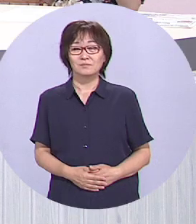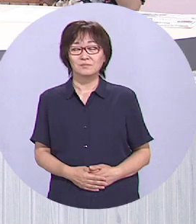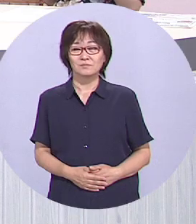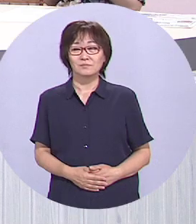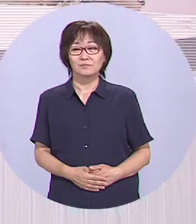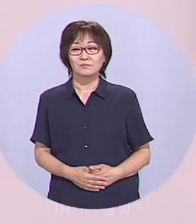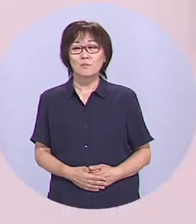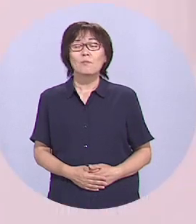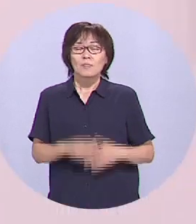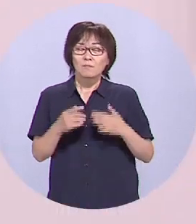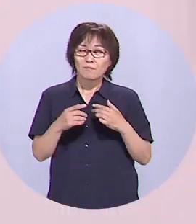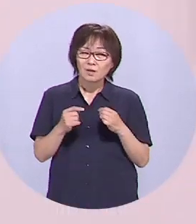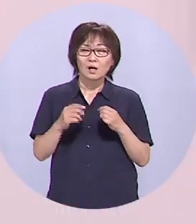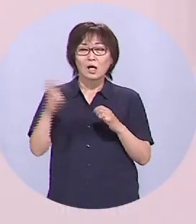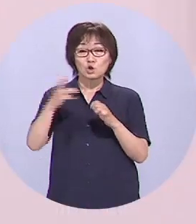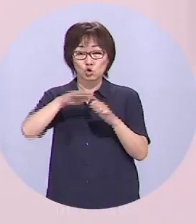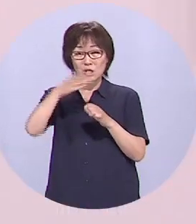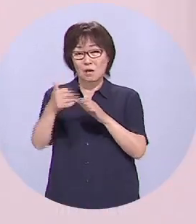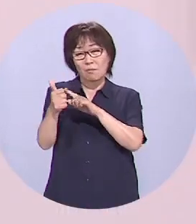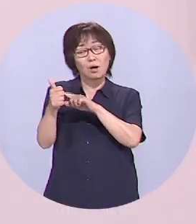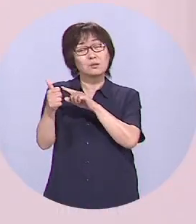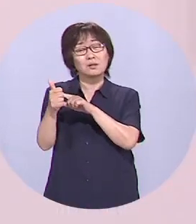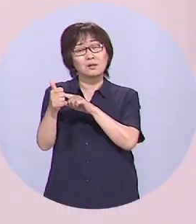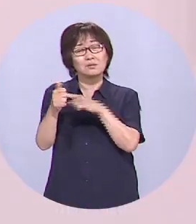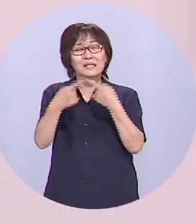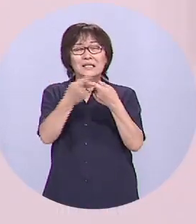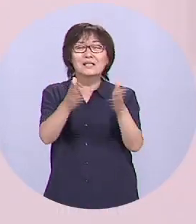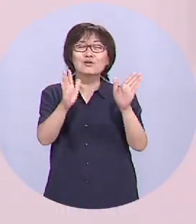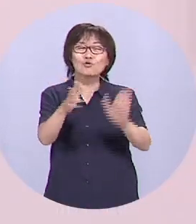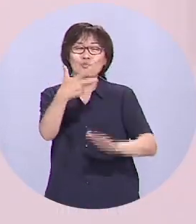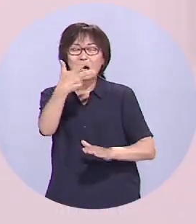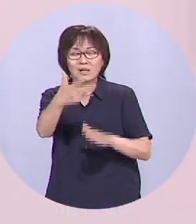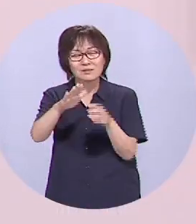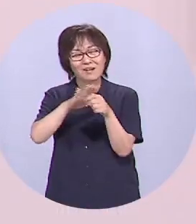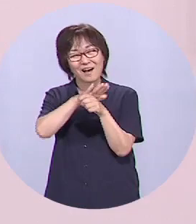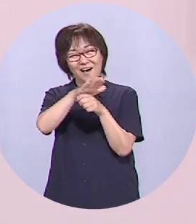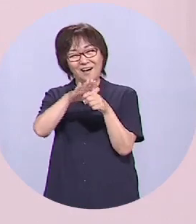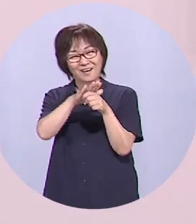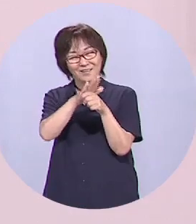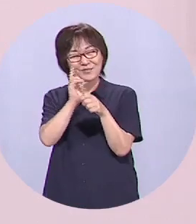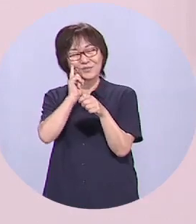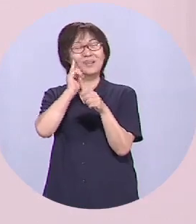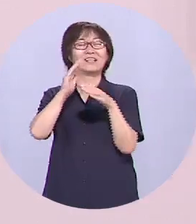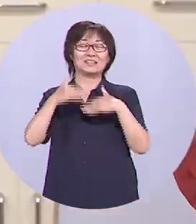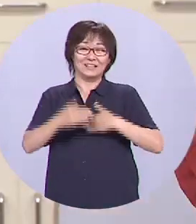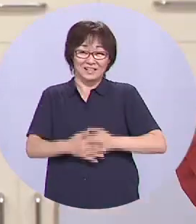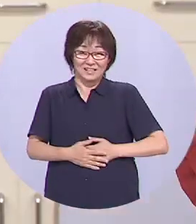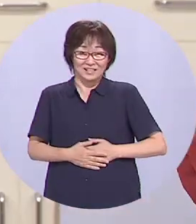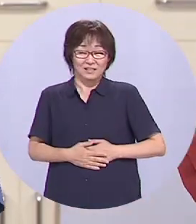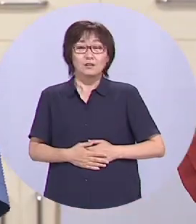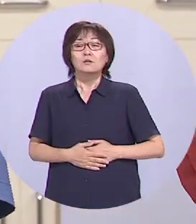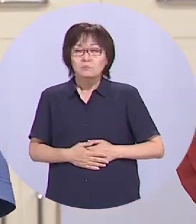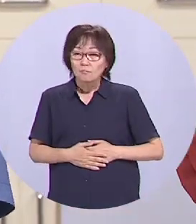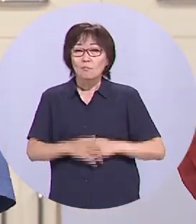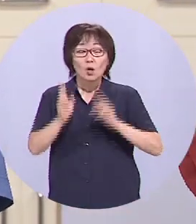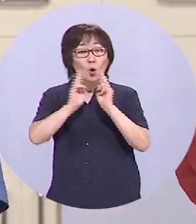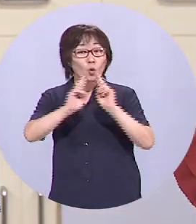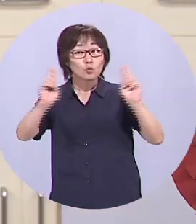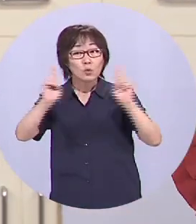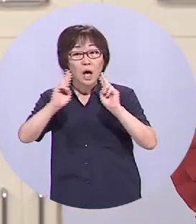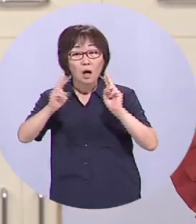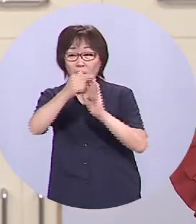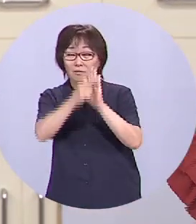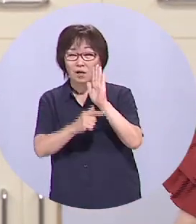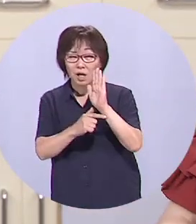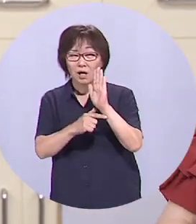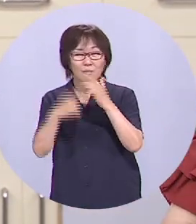ね、いいですね。あとはやっぱりこう杉山さんの入間市への愛情をやっぱり強く感じましたね。 あとこの番組の思い通りもね、うん、歌